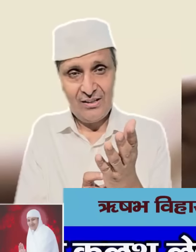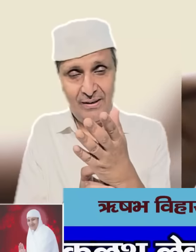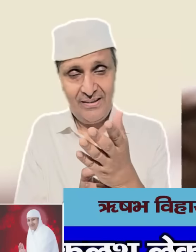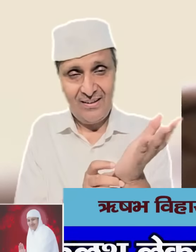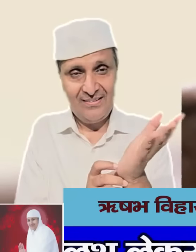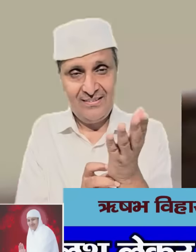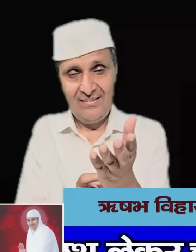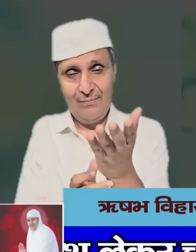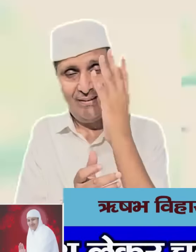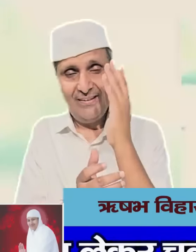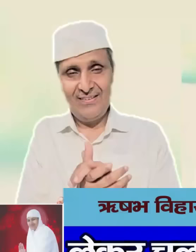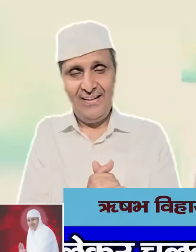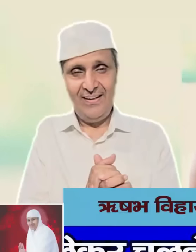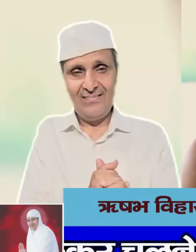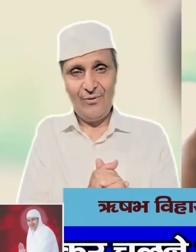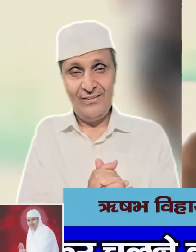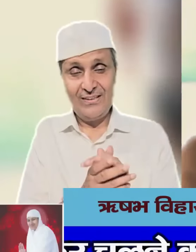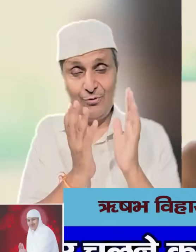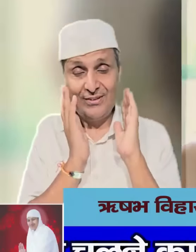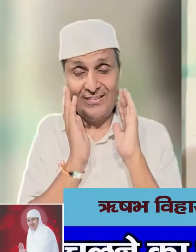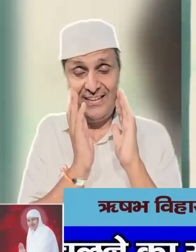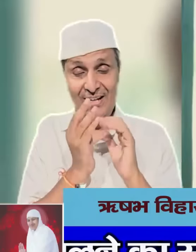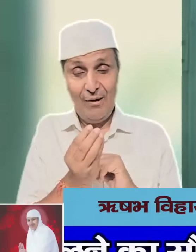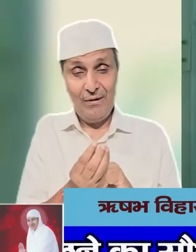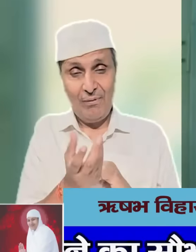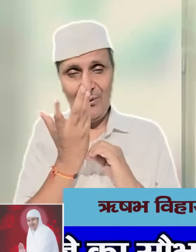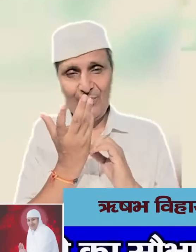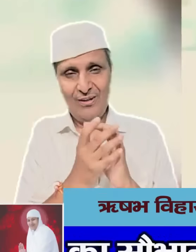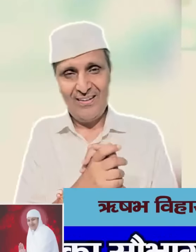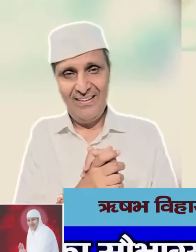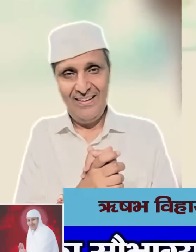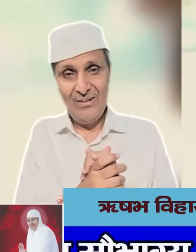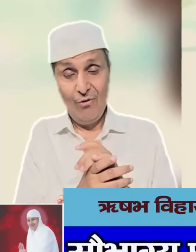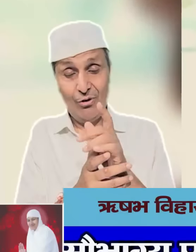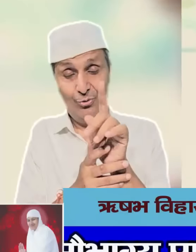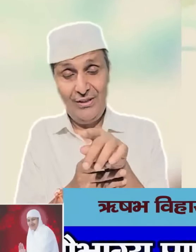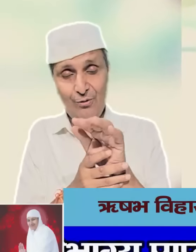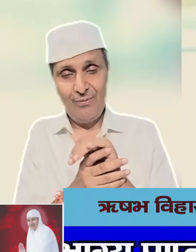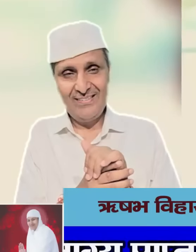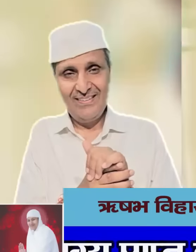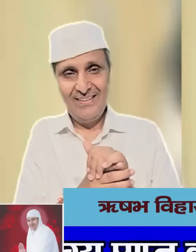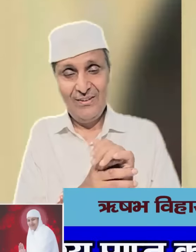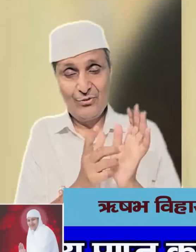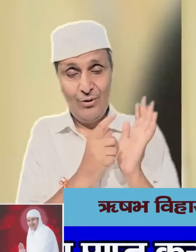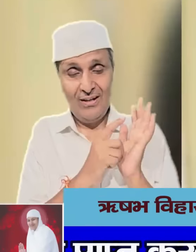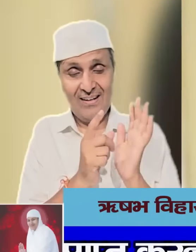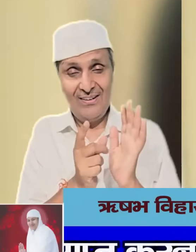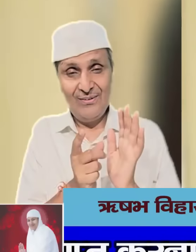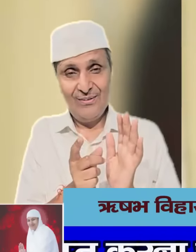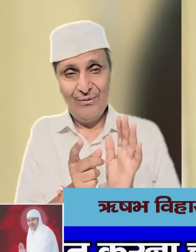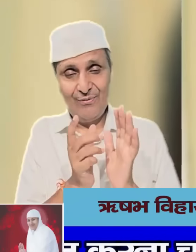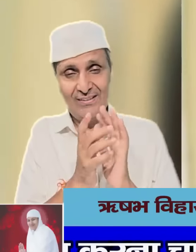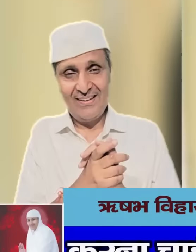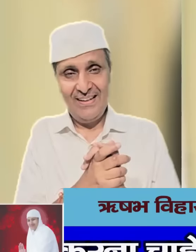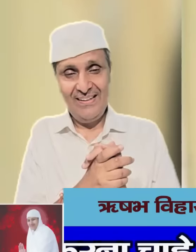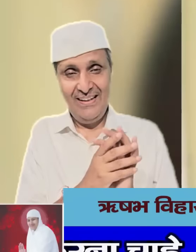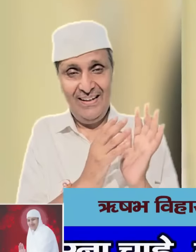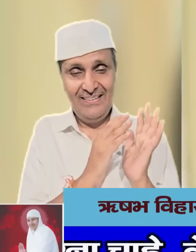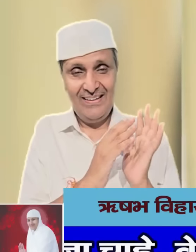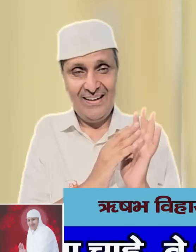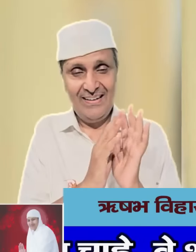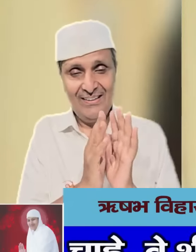जैसे घास भी किसान इतनी जल्दी अपने खेत से नहीं निकालता हो, जैसे वो सर से अपने बालों को काट रहे हैं। और दूसरी एक और बात, 16 कारण व्रत रख रहे